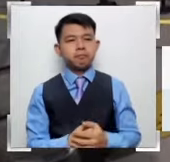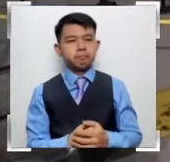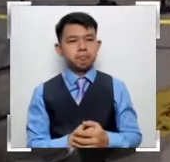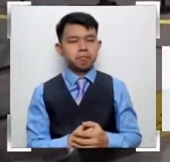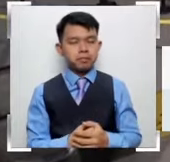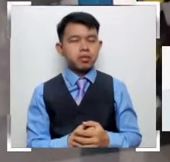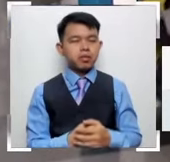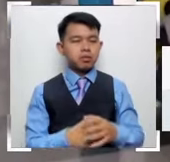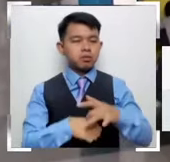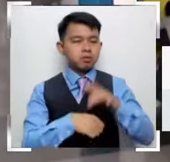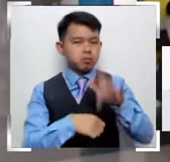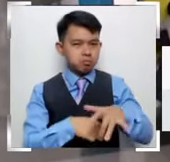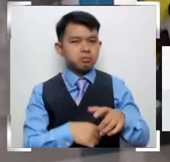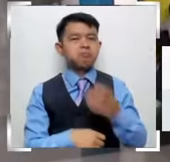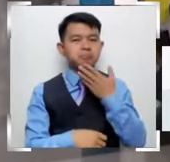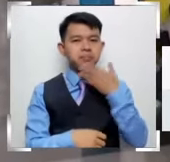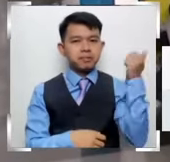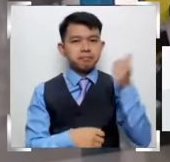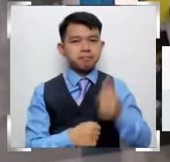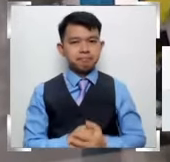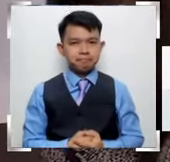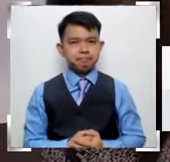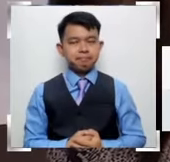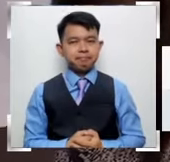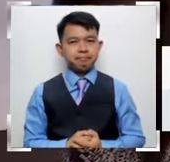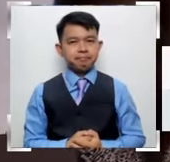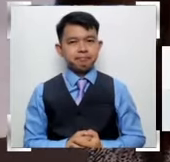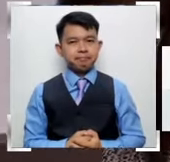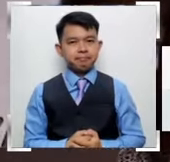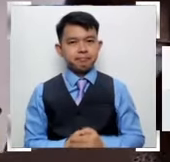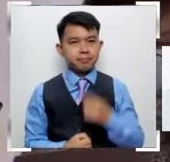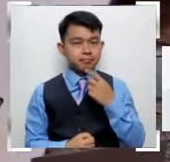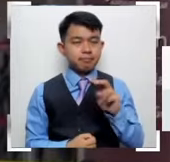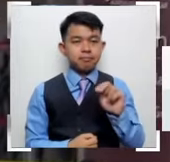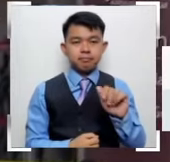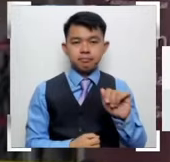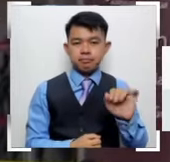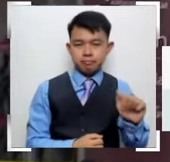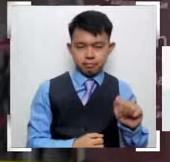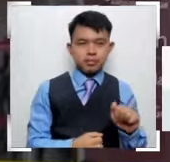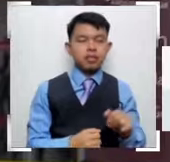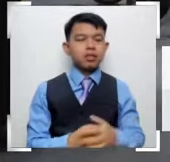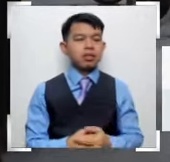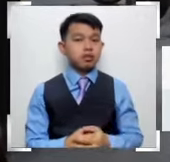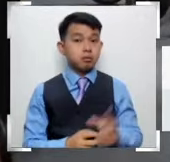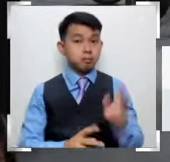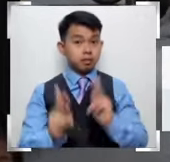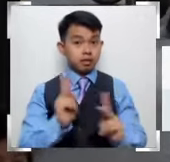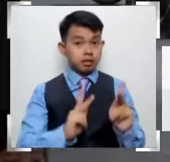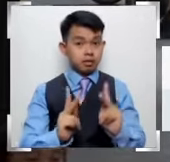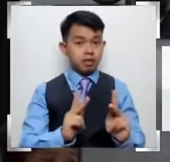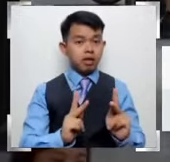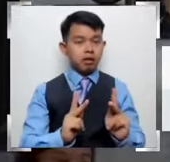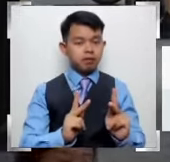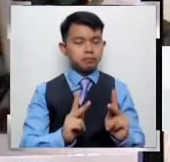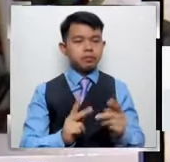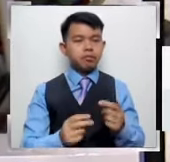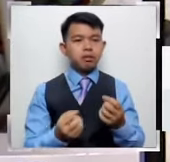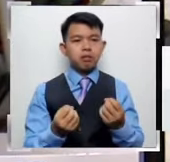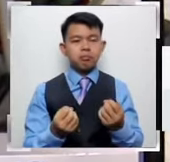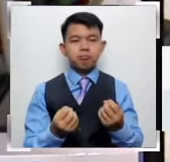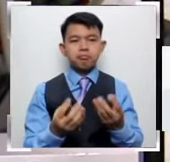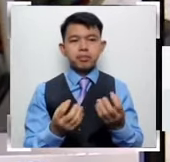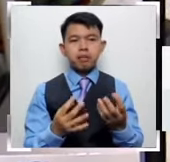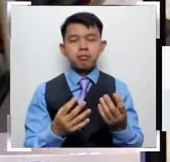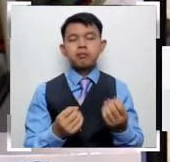sa MIAA, sa domestic travel, lumagpas na sa pre-pandemic level ang bilang ng mga pasahero. Sa international travel, di